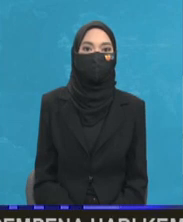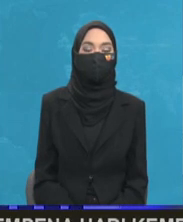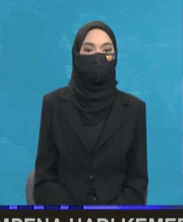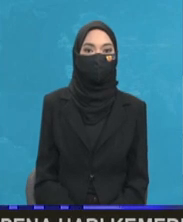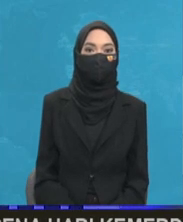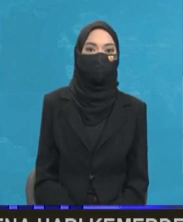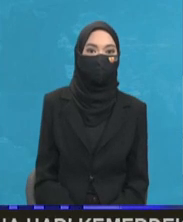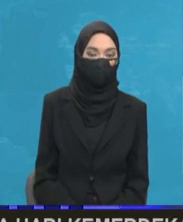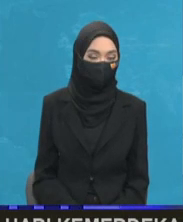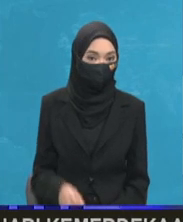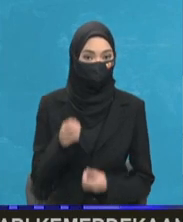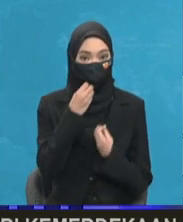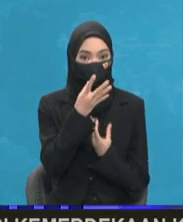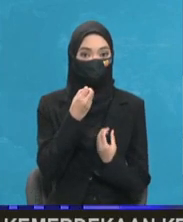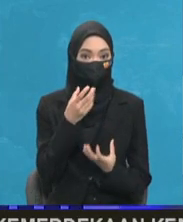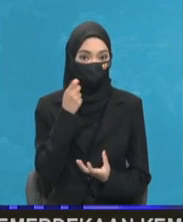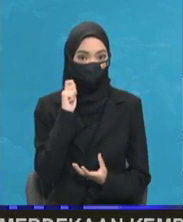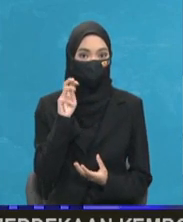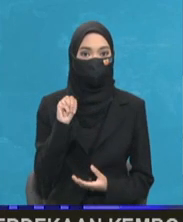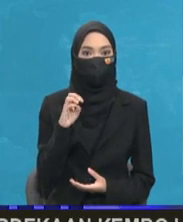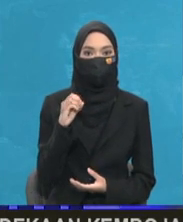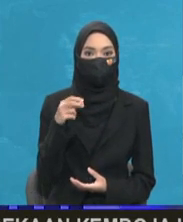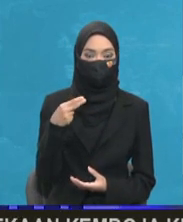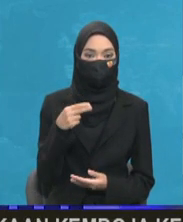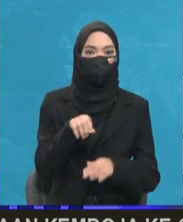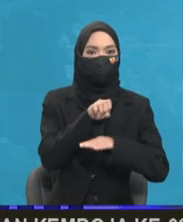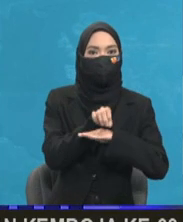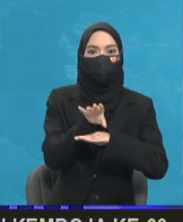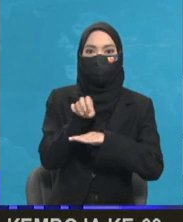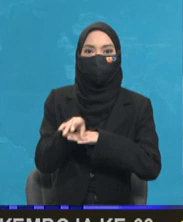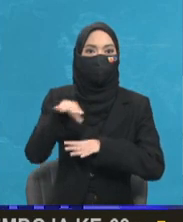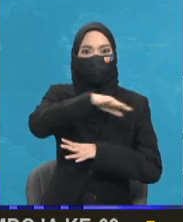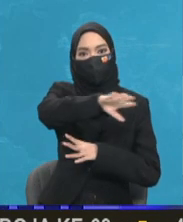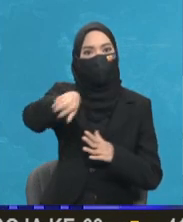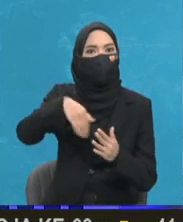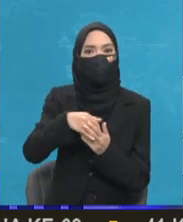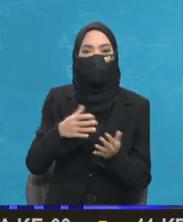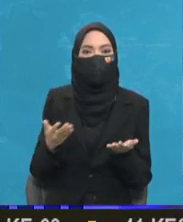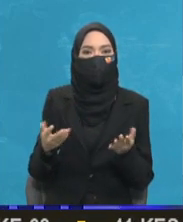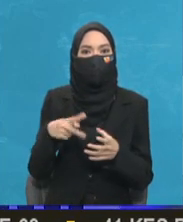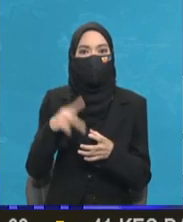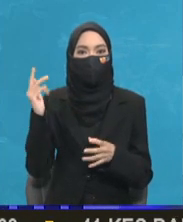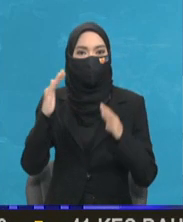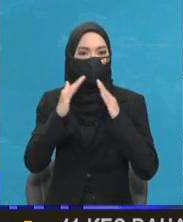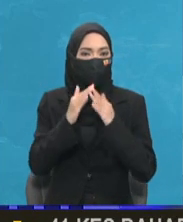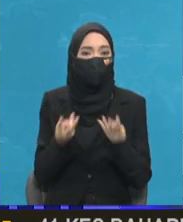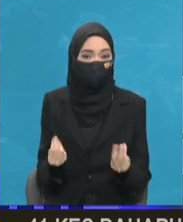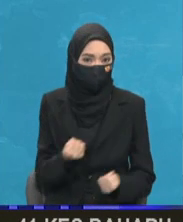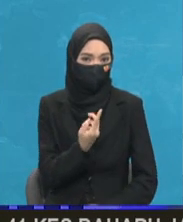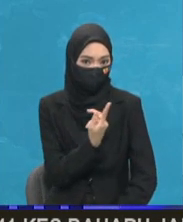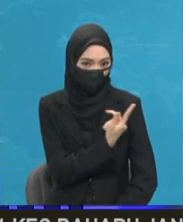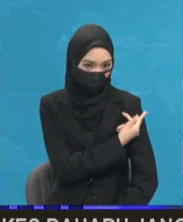di dalam pidato anwid yang sama Menteri Kesehatan juga menasihatkan pertama yang keluar rumah pagi mendapatkan sentikan